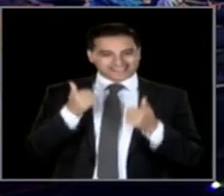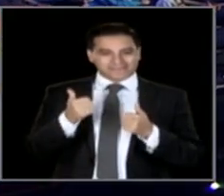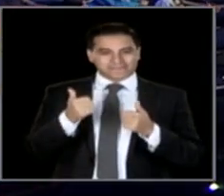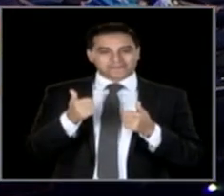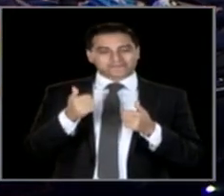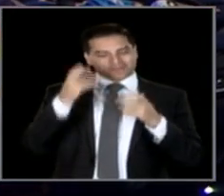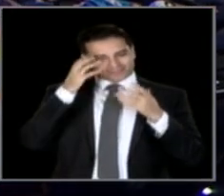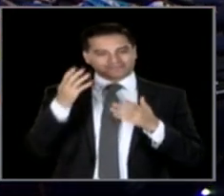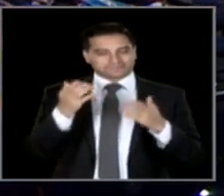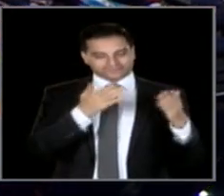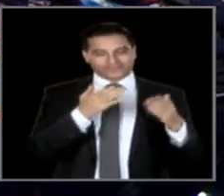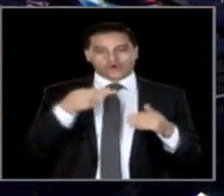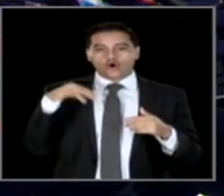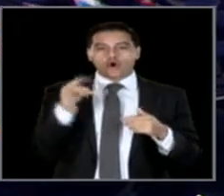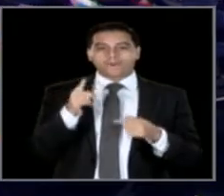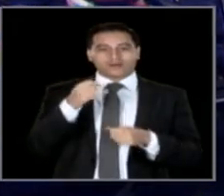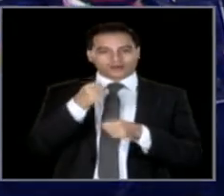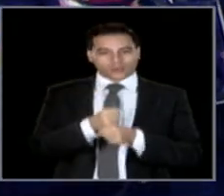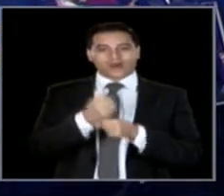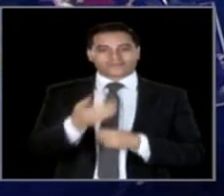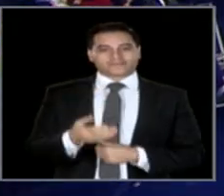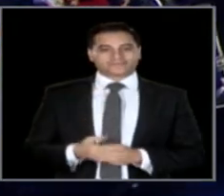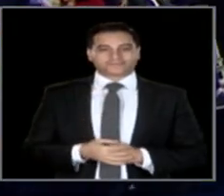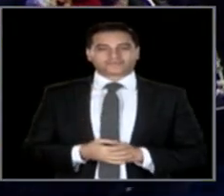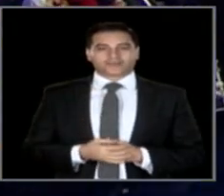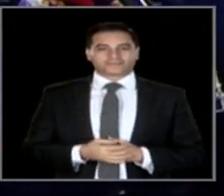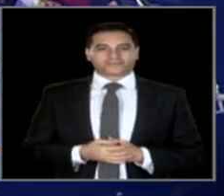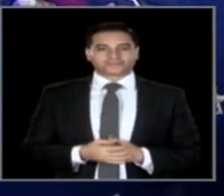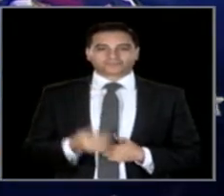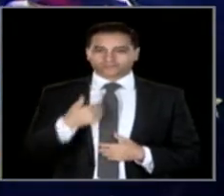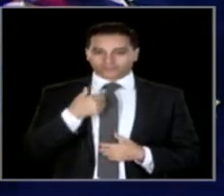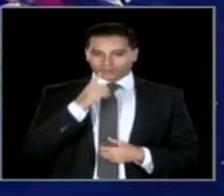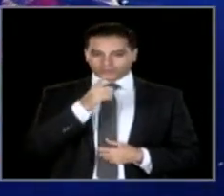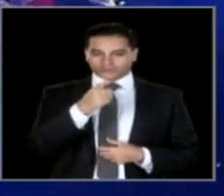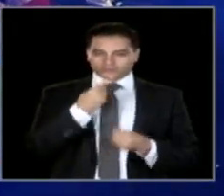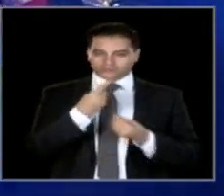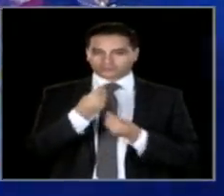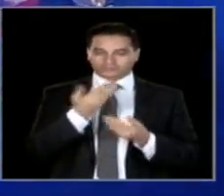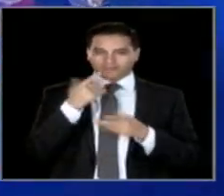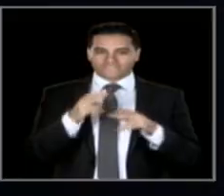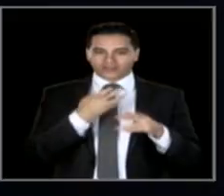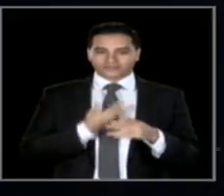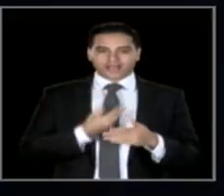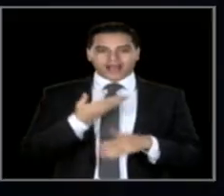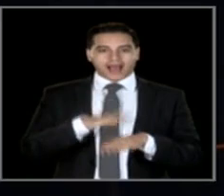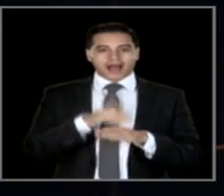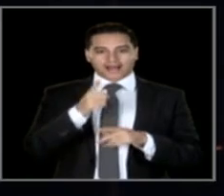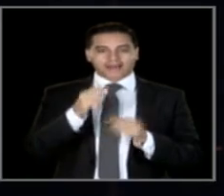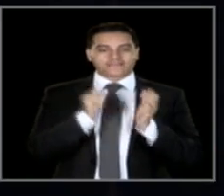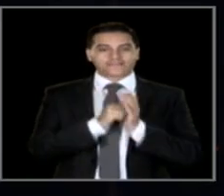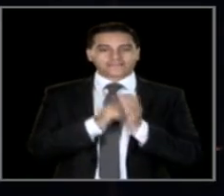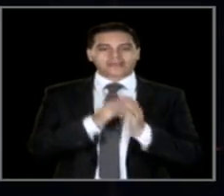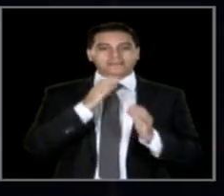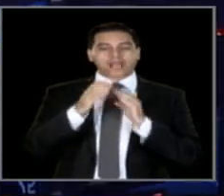عند سليم. تعالى يا عمر مكاني. انا وانت يا عمر في الفاصل قعدنا نتكلم مع بعض على انك في البيت